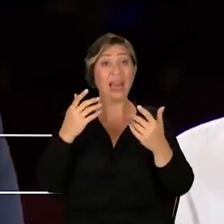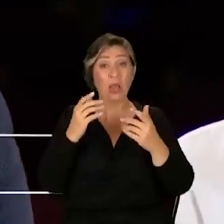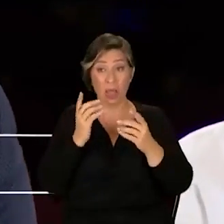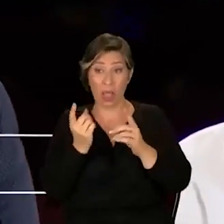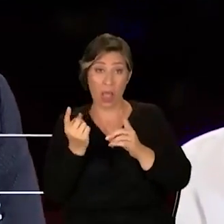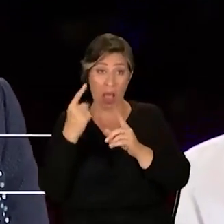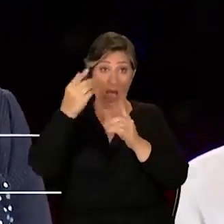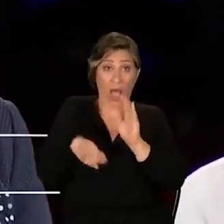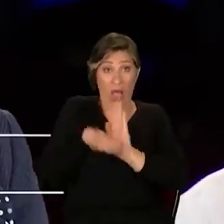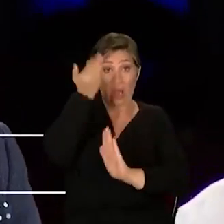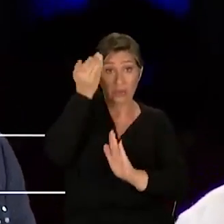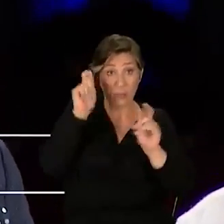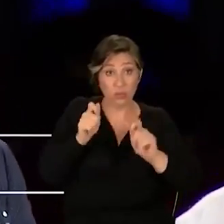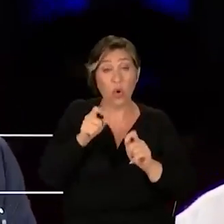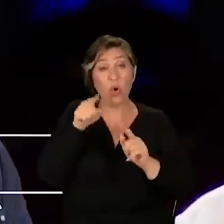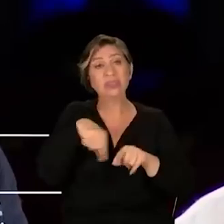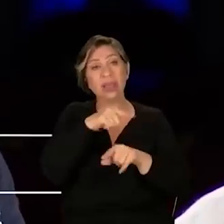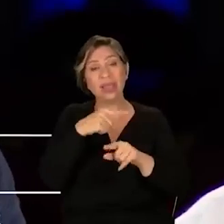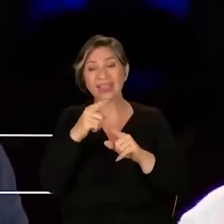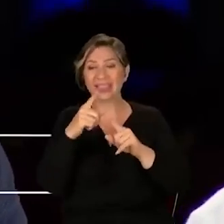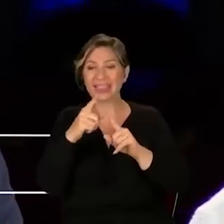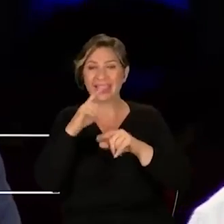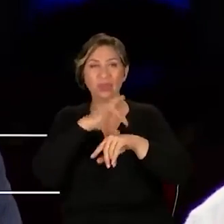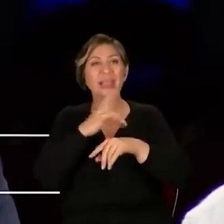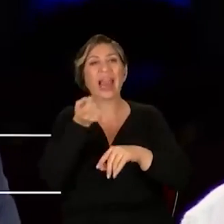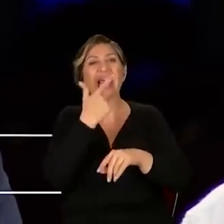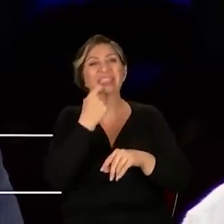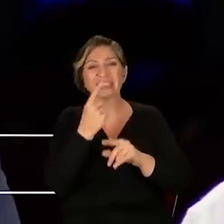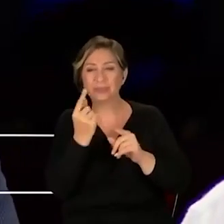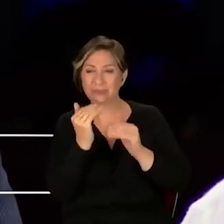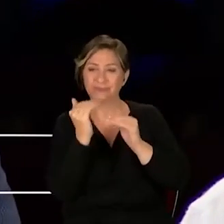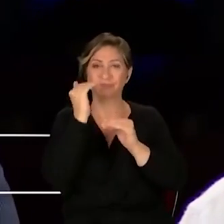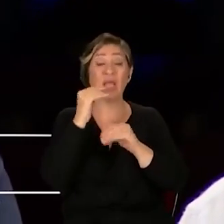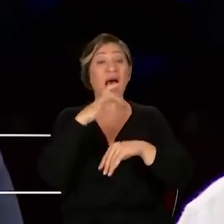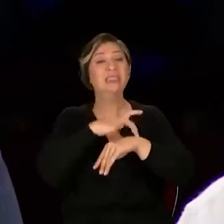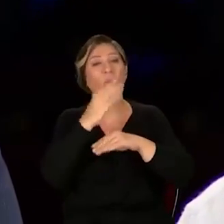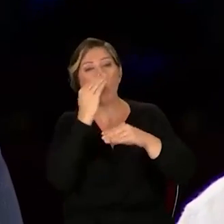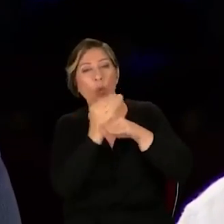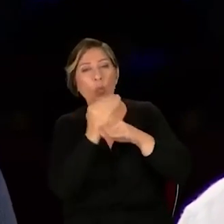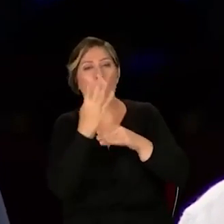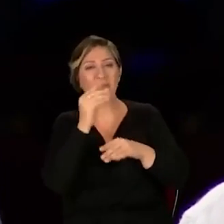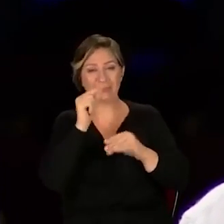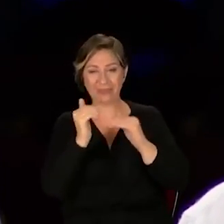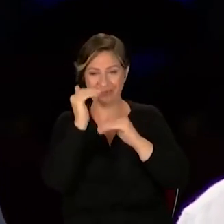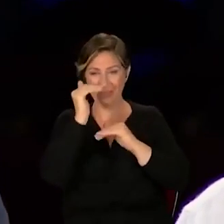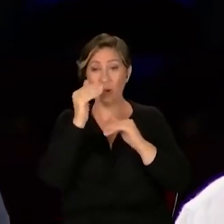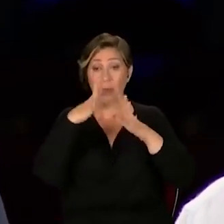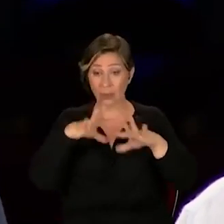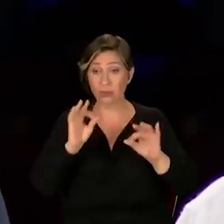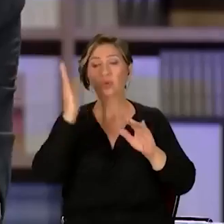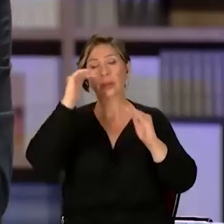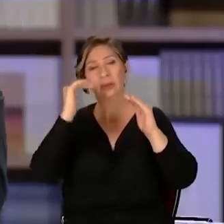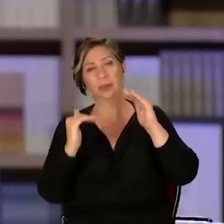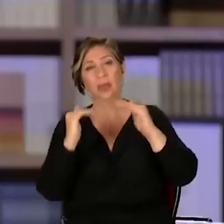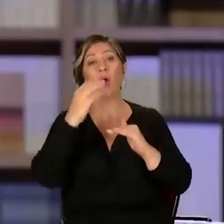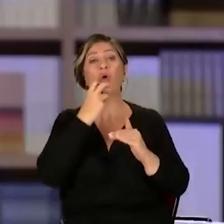agreve ediyorsa yani arttırıyorsa o zaman işte tedavinin dozunu, bu da biraz hasta uyumu aslına baktığınızda. Tedavinin dozunu biraz arttırıp onunla da